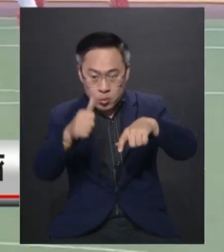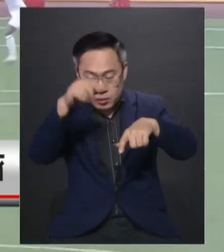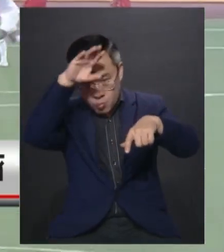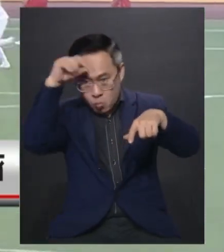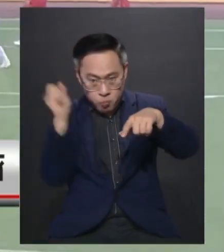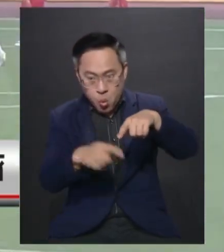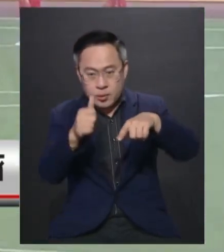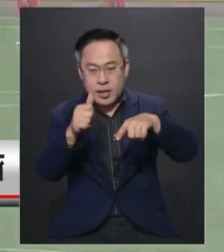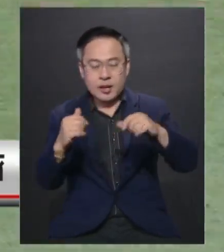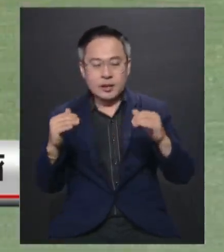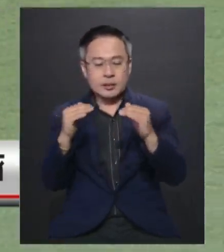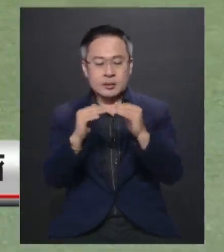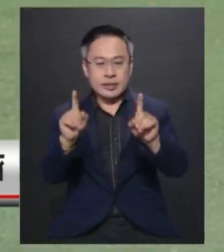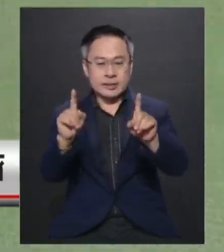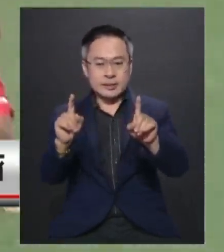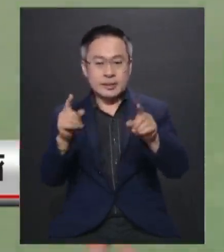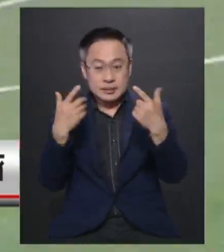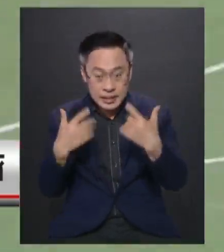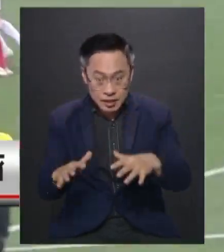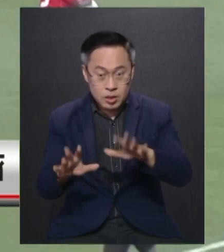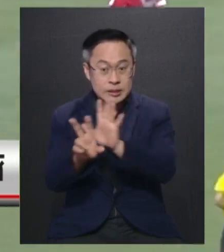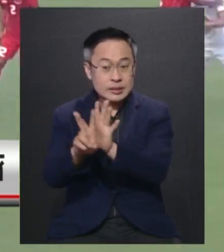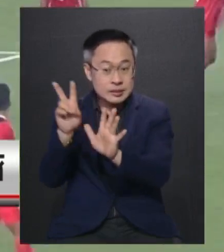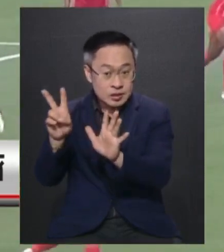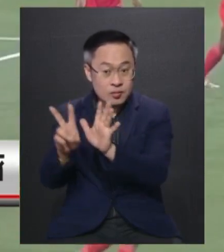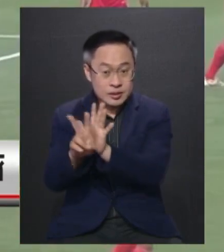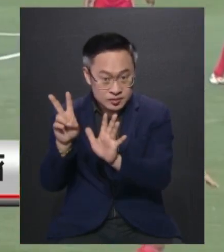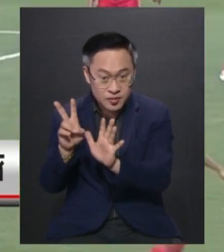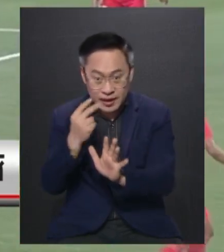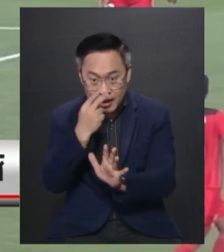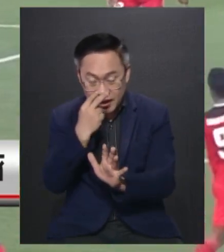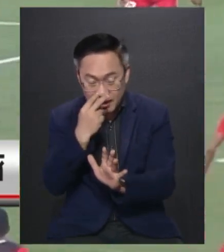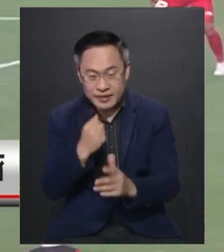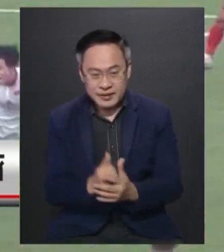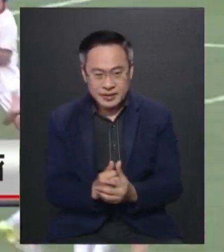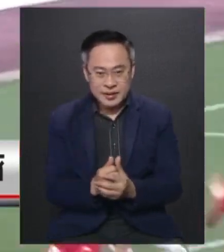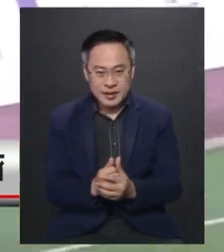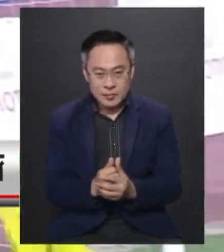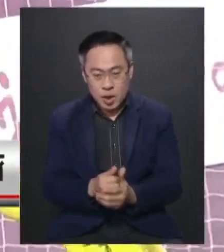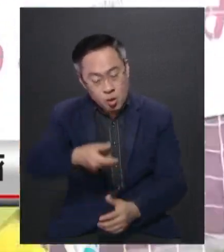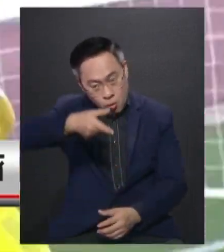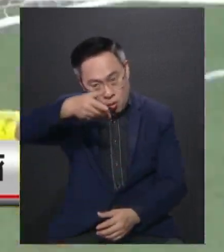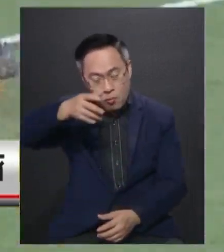เข้ามานะก็พอดิบพอดีค่ะจากนั้นค่ะเครื่องหลังอ่ะนี่ดูภาพช้าก่อน